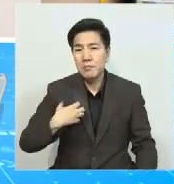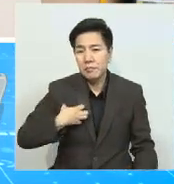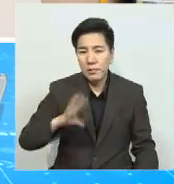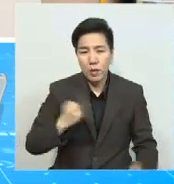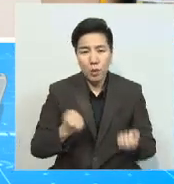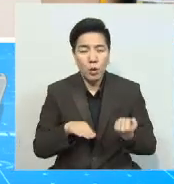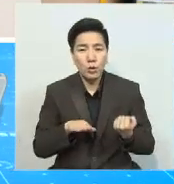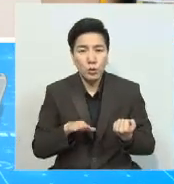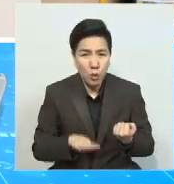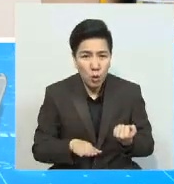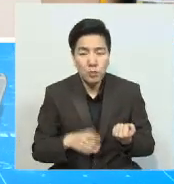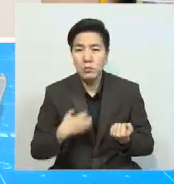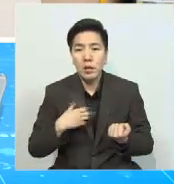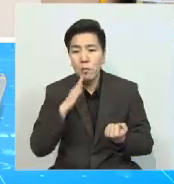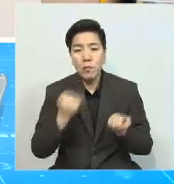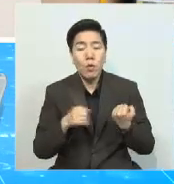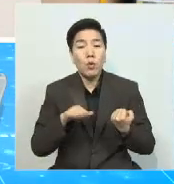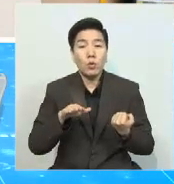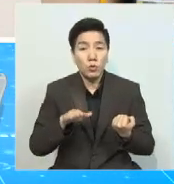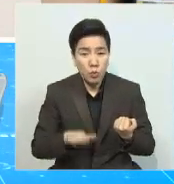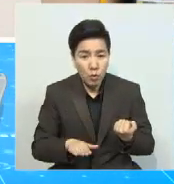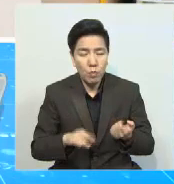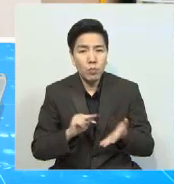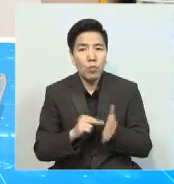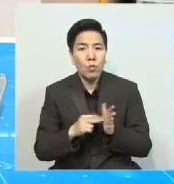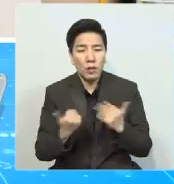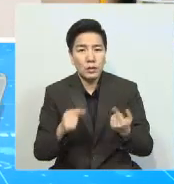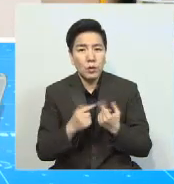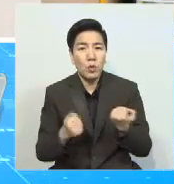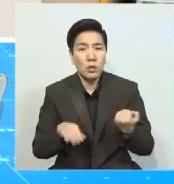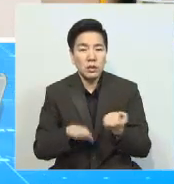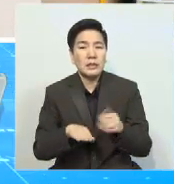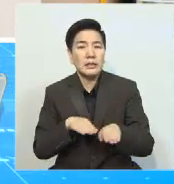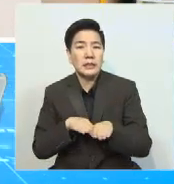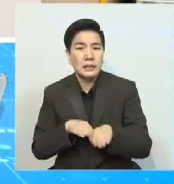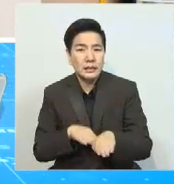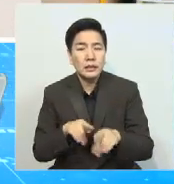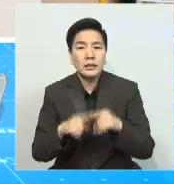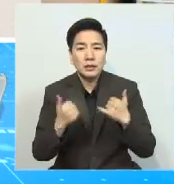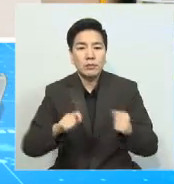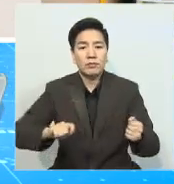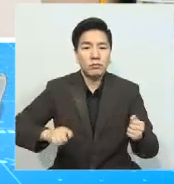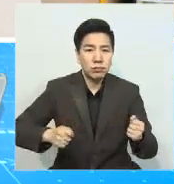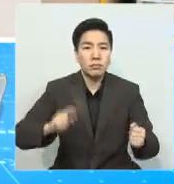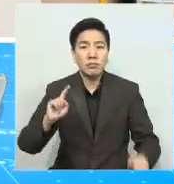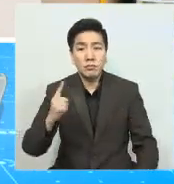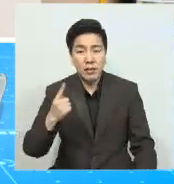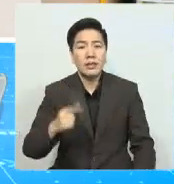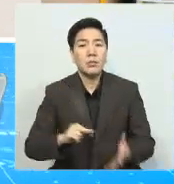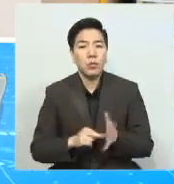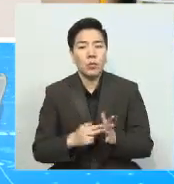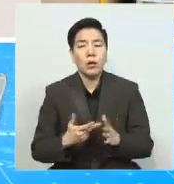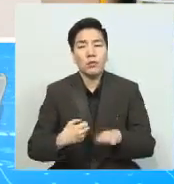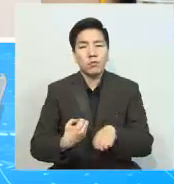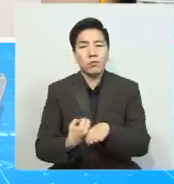ากให้รถต้องหยุดต้องจอดเพราะถ้ารถหยุดจอดก็การที่มันรถมันติดเนี่ยแล้วรถสตาร์ทใหม่อีกทีไม่ถึงเริ่มใหม่อีกทีแล้ว